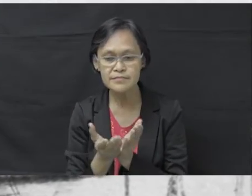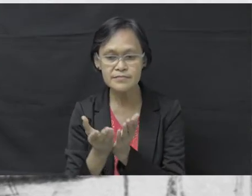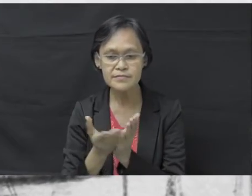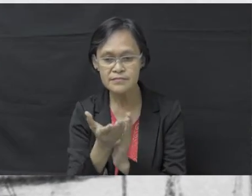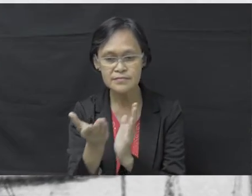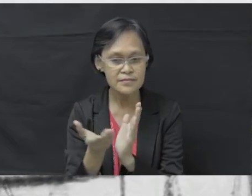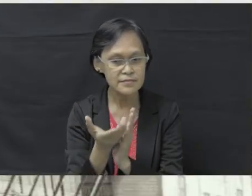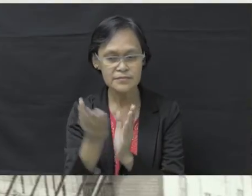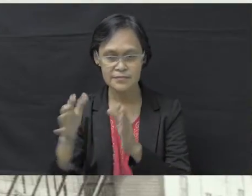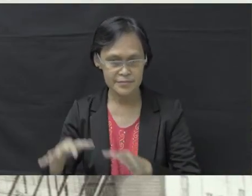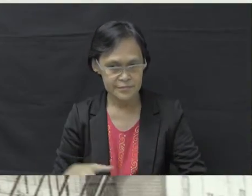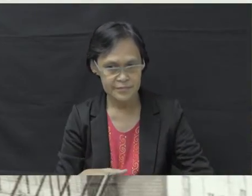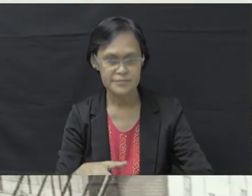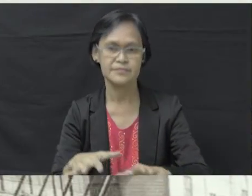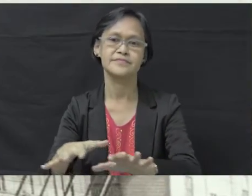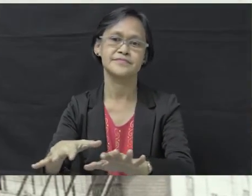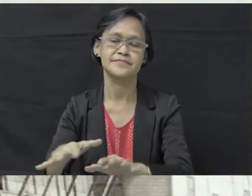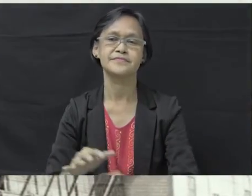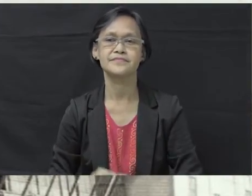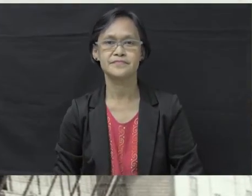ay ang Ilog Pasig.